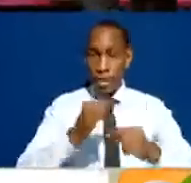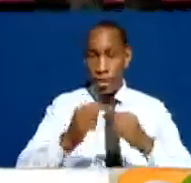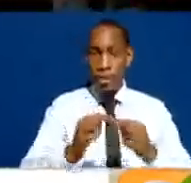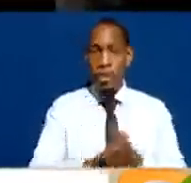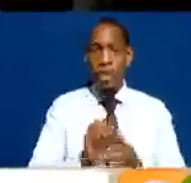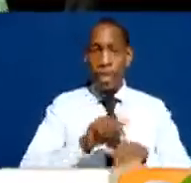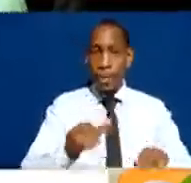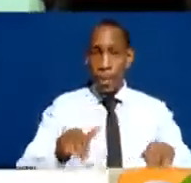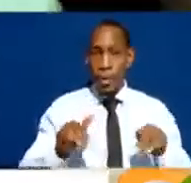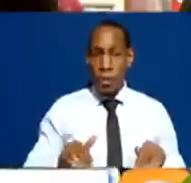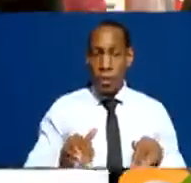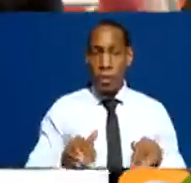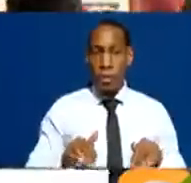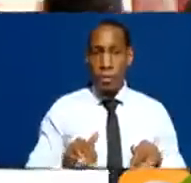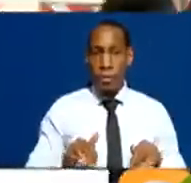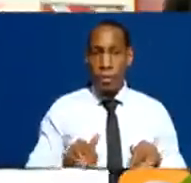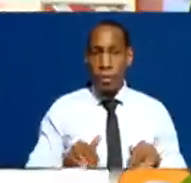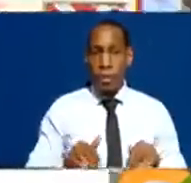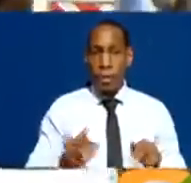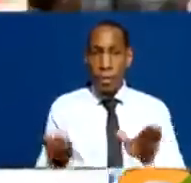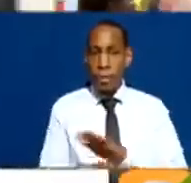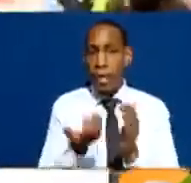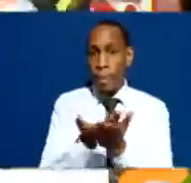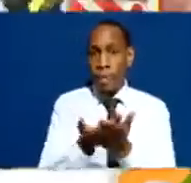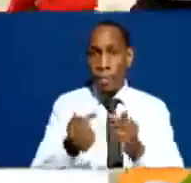even as they wait the filing of a petition